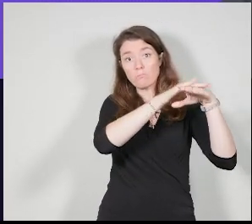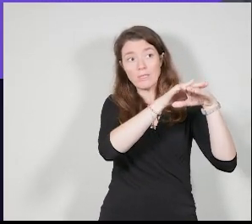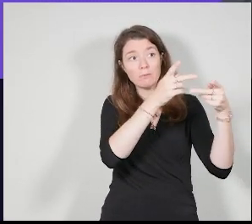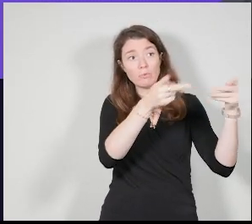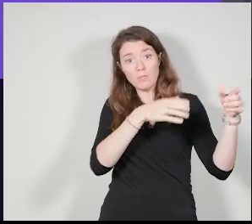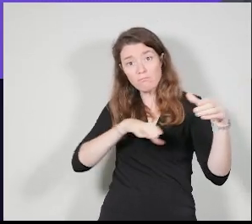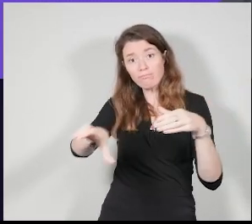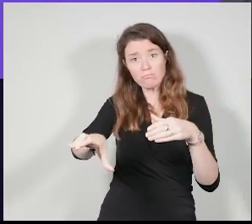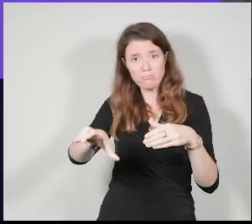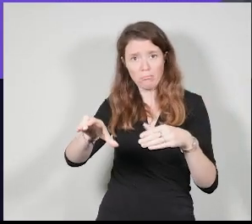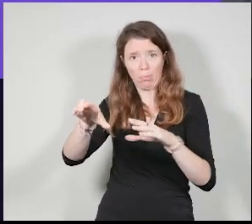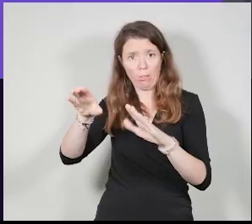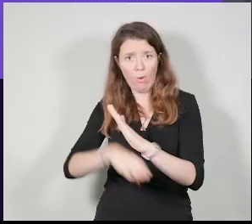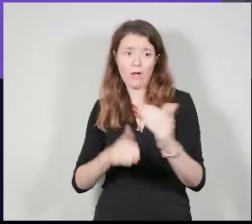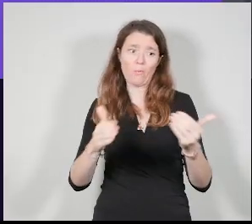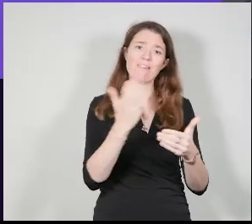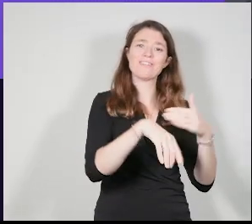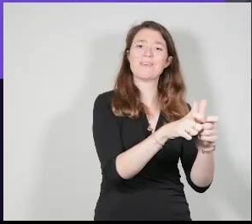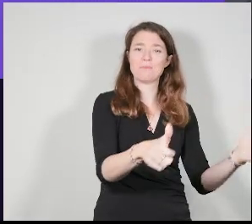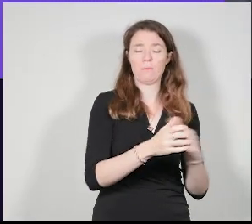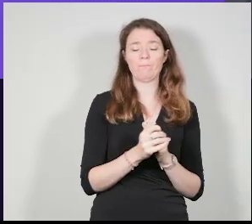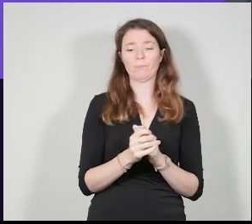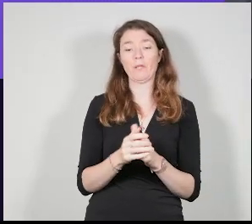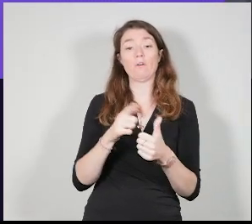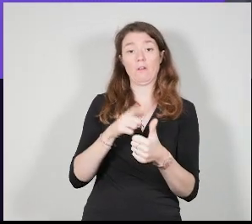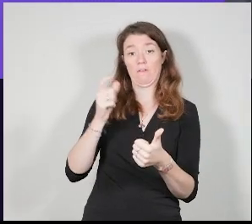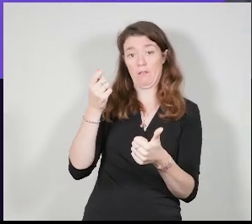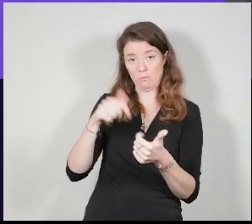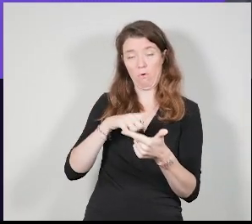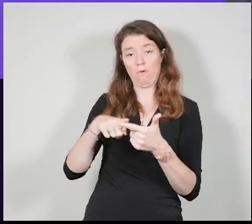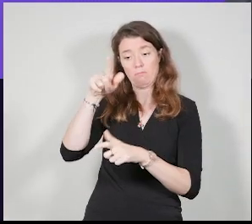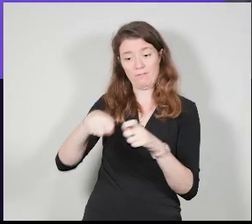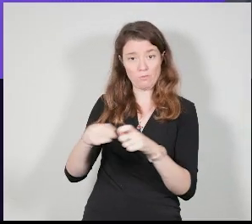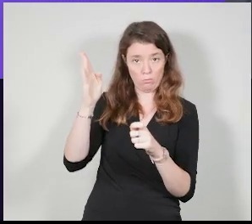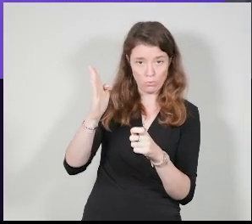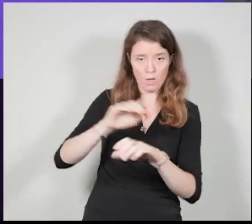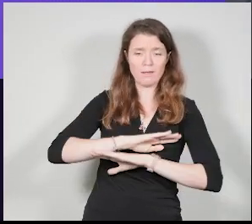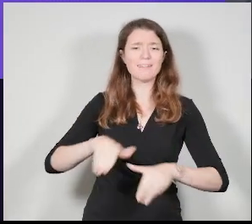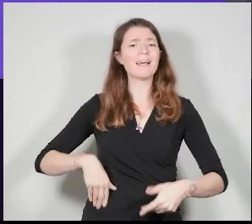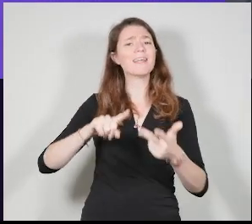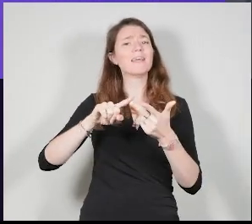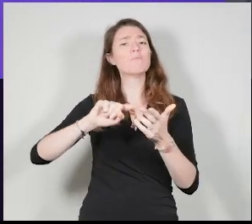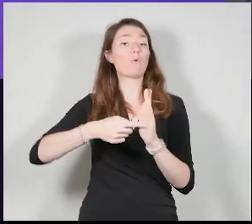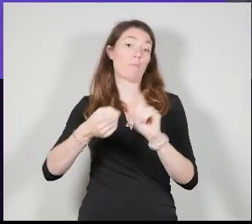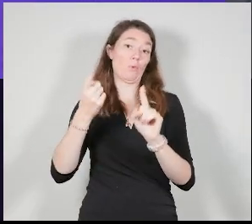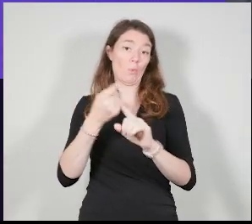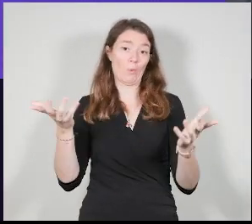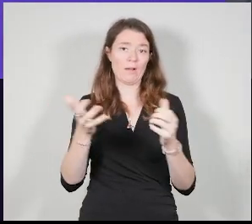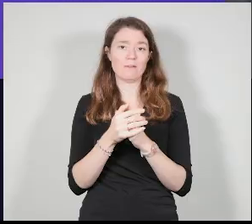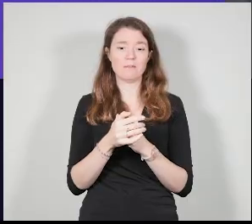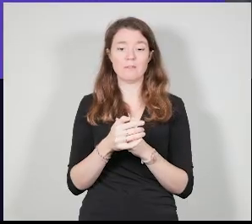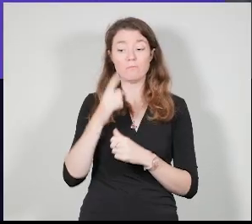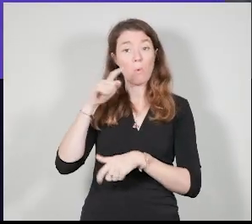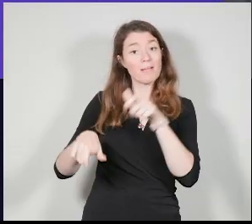en établissement. Donc il y a le financement, il y a l'évaluation des besoins, et puis je dirais il y a un dernier point tout à fait important évidemment, c'est les